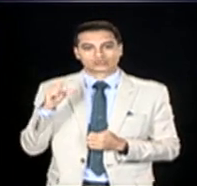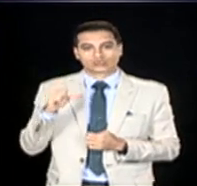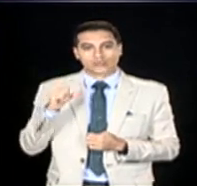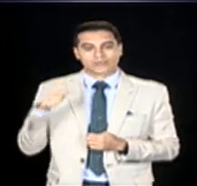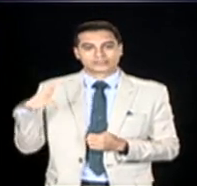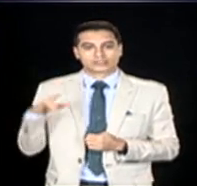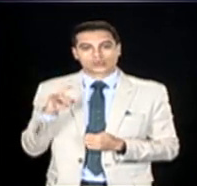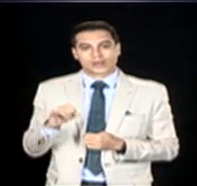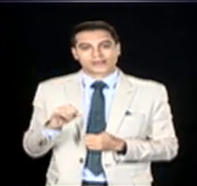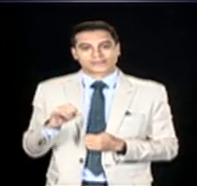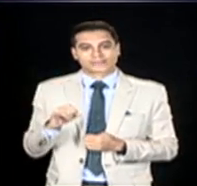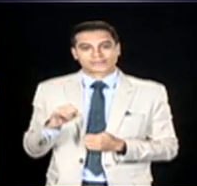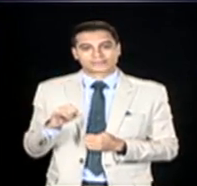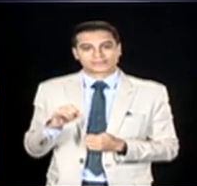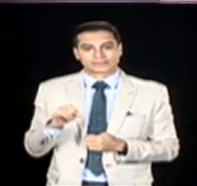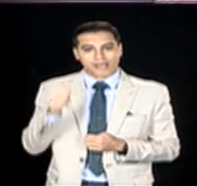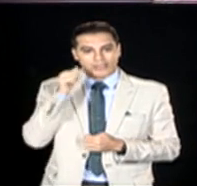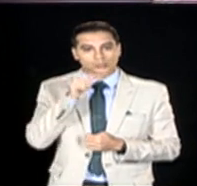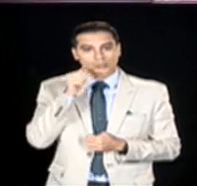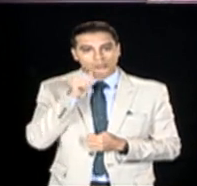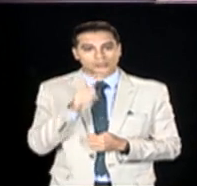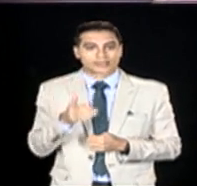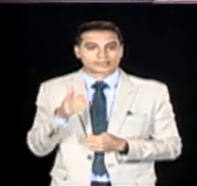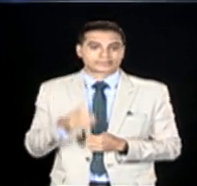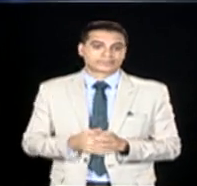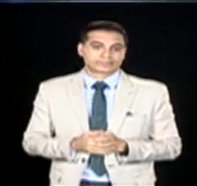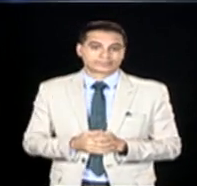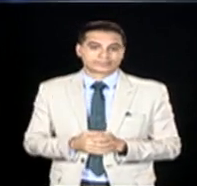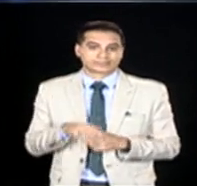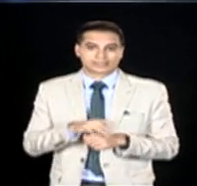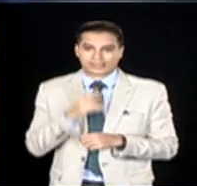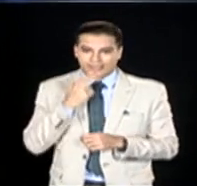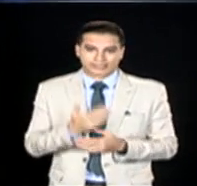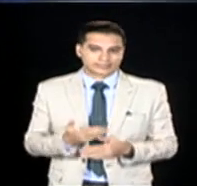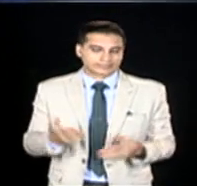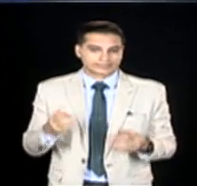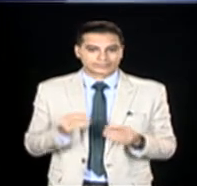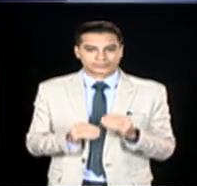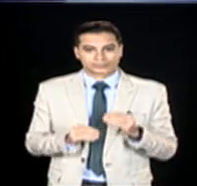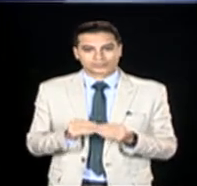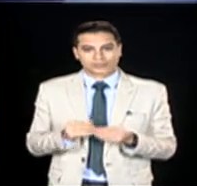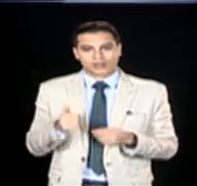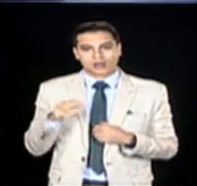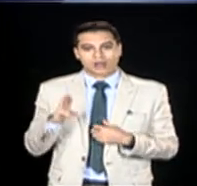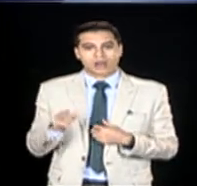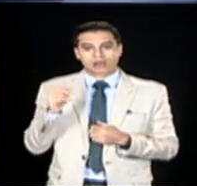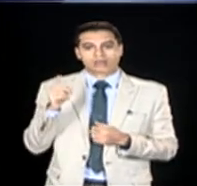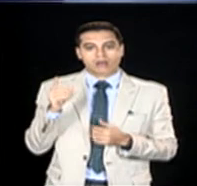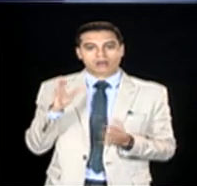1956 السودان. هارد لك. آثار نصار،